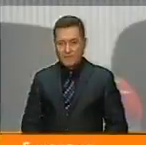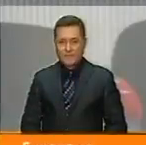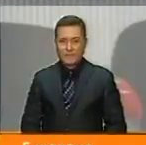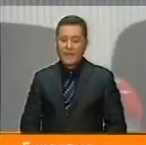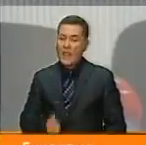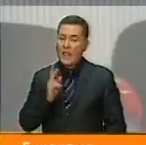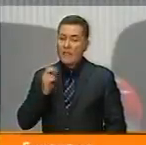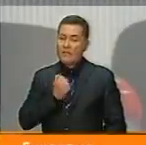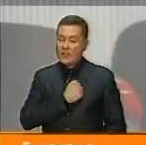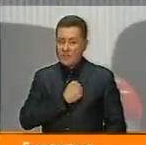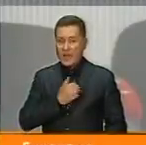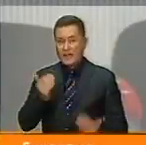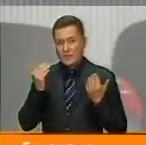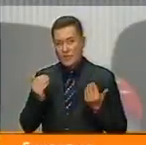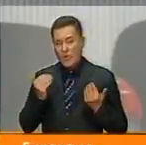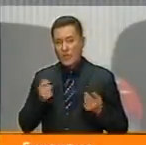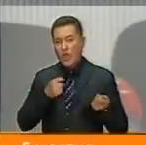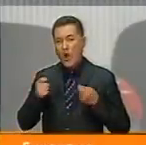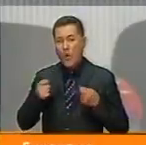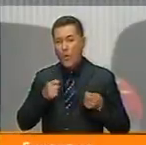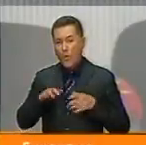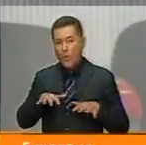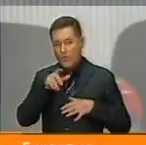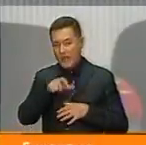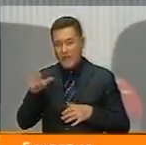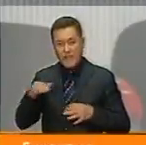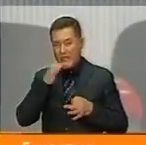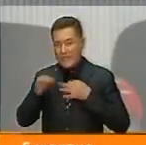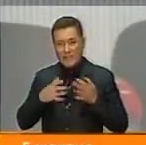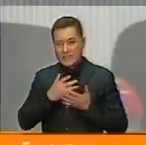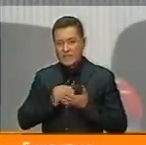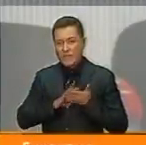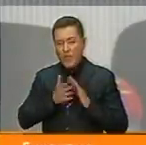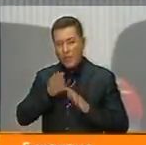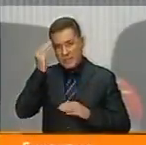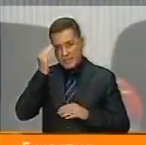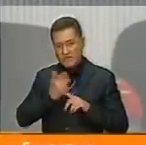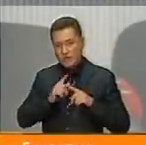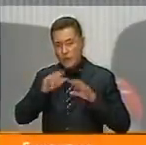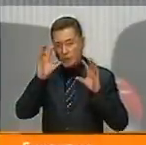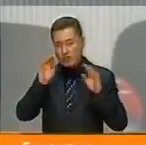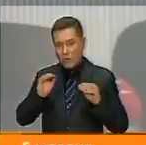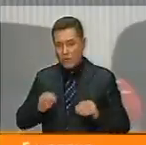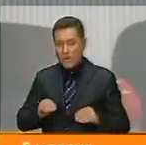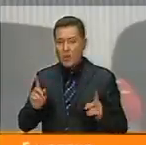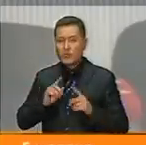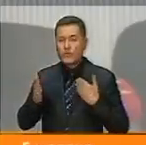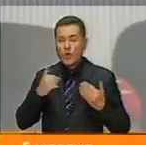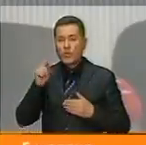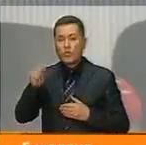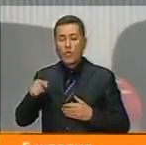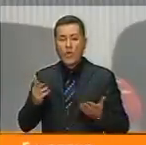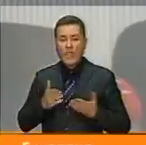На жаль, сьогодні уряд не висловив своєї позиції в цьому законопроєкті щодо того, яким чином це